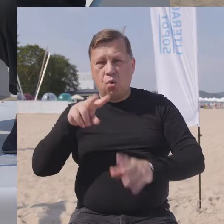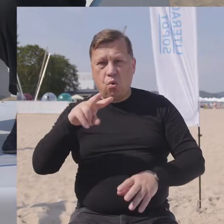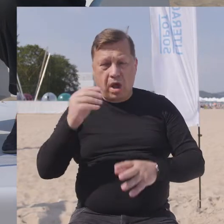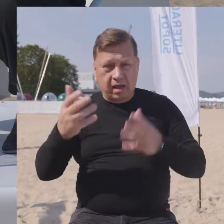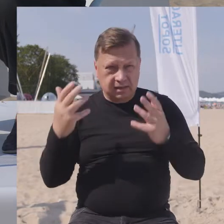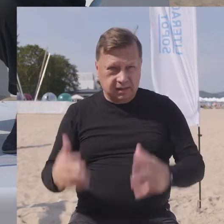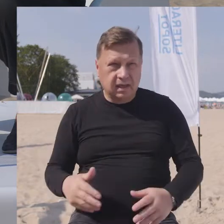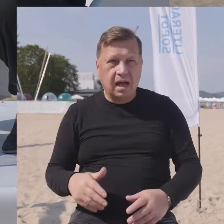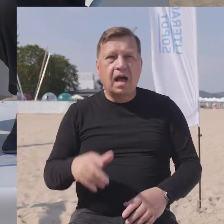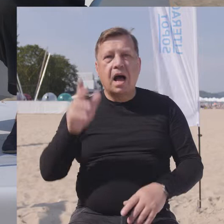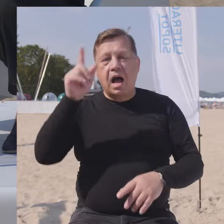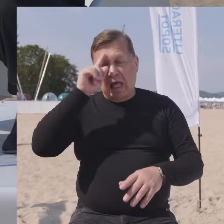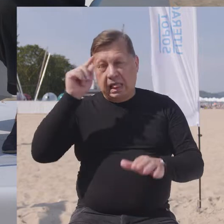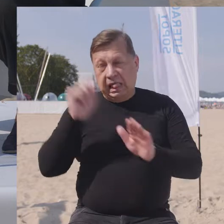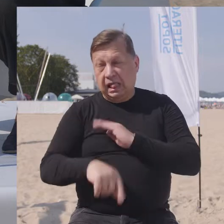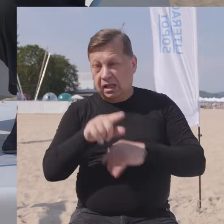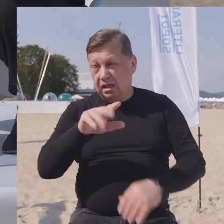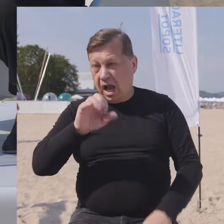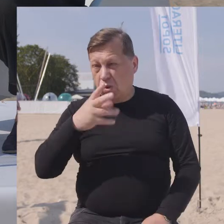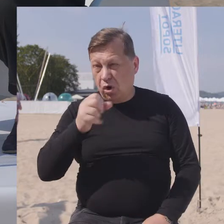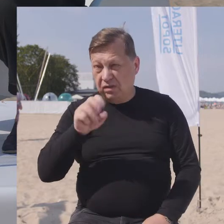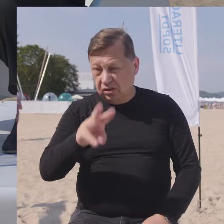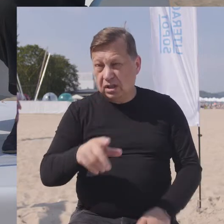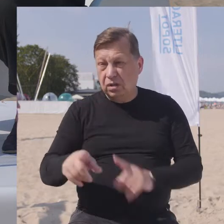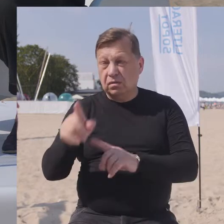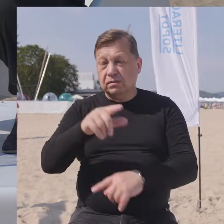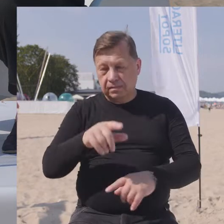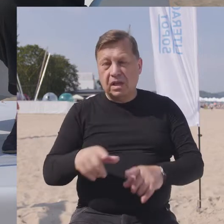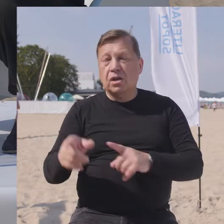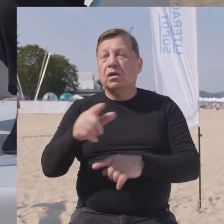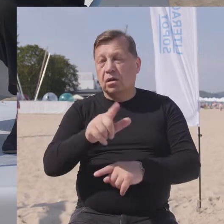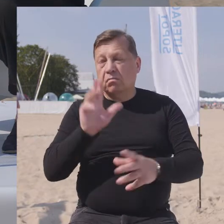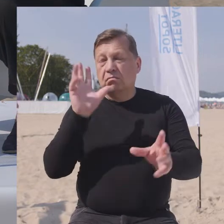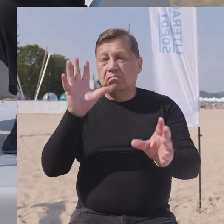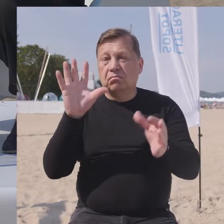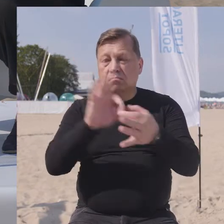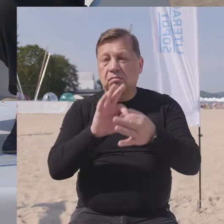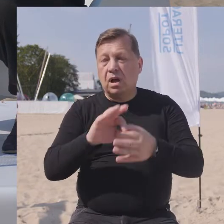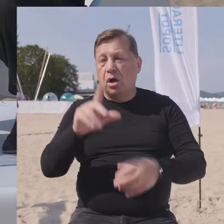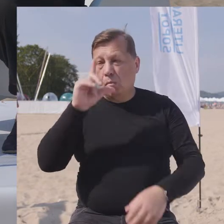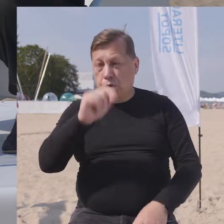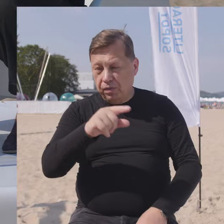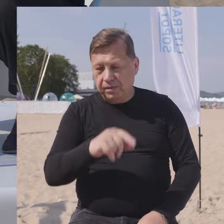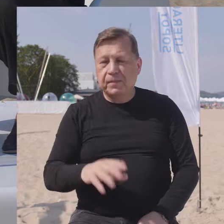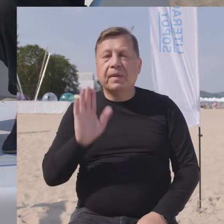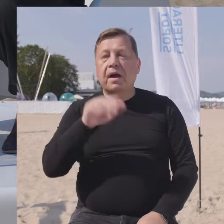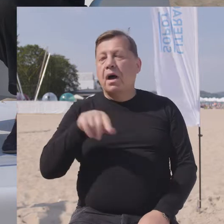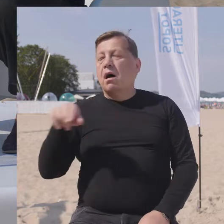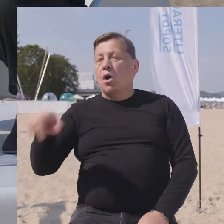wiadomo, zdradził obietnicę i wszedł w objęcia Putina, to wtedy Ukraińcy ze wszystkich części